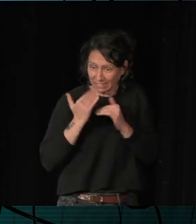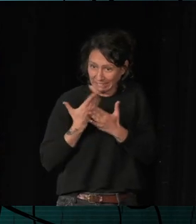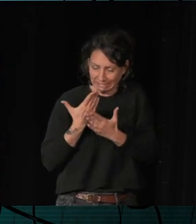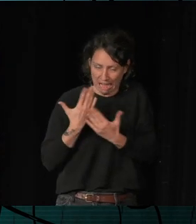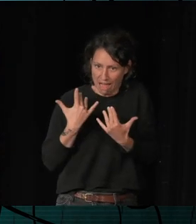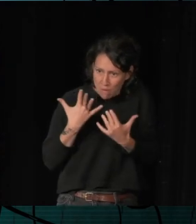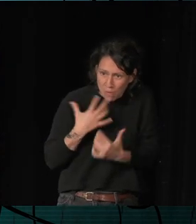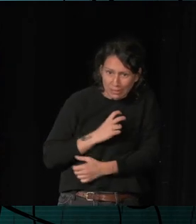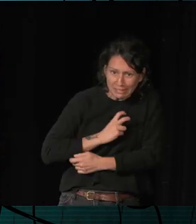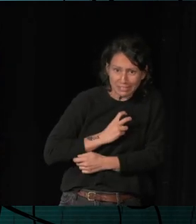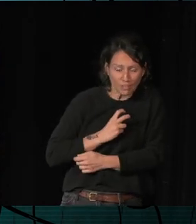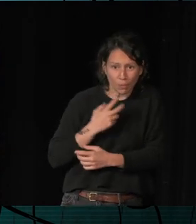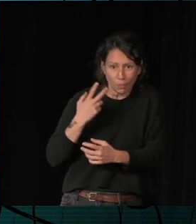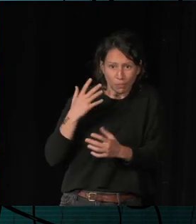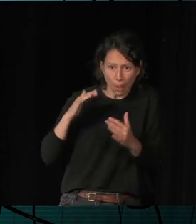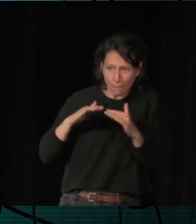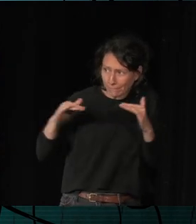espaces restreints.